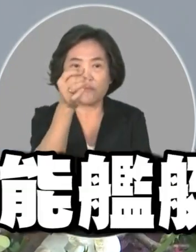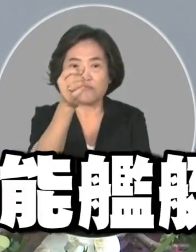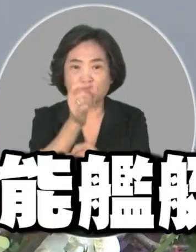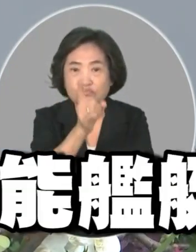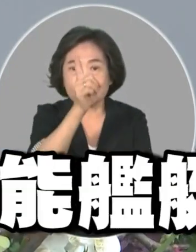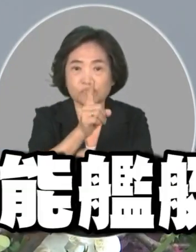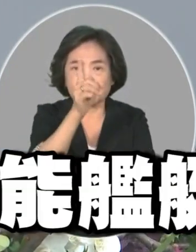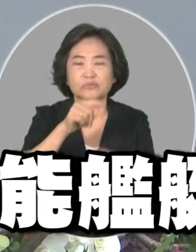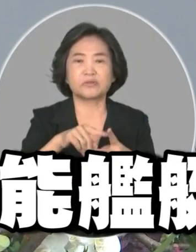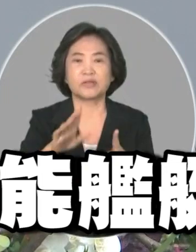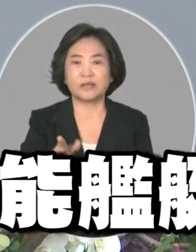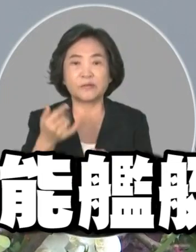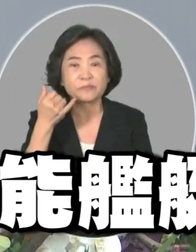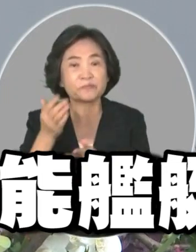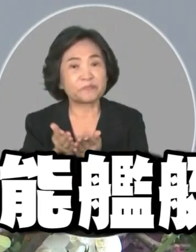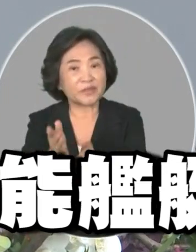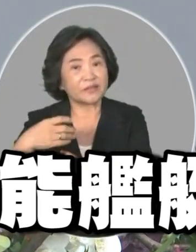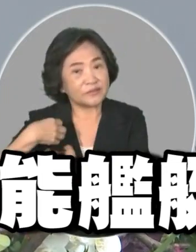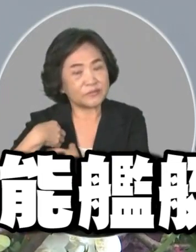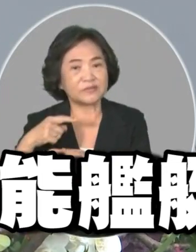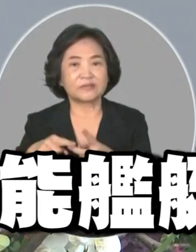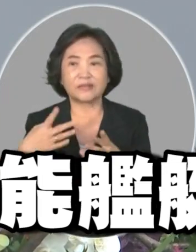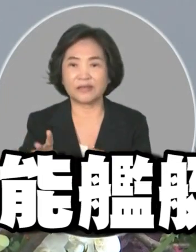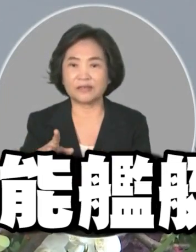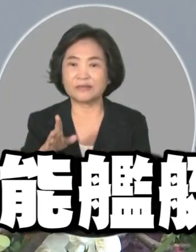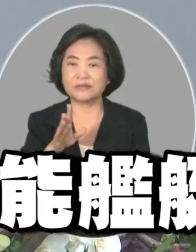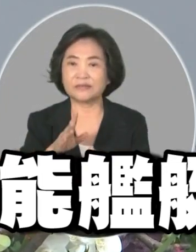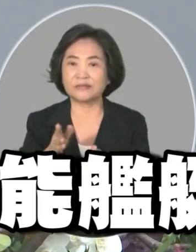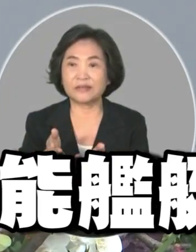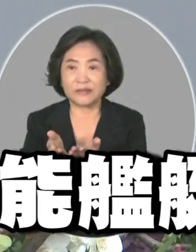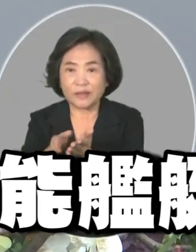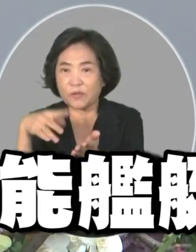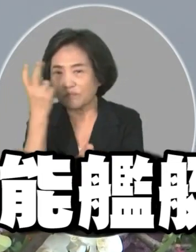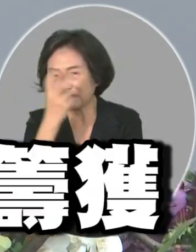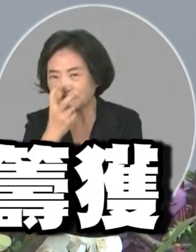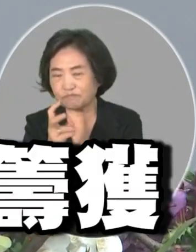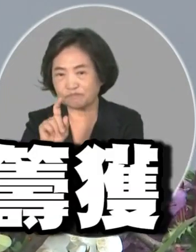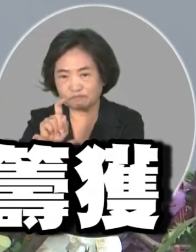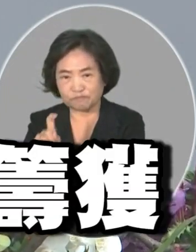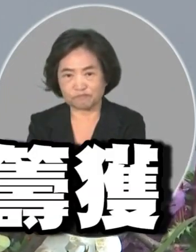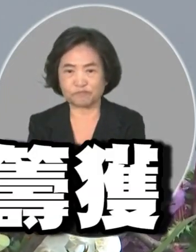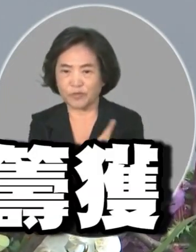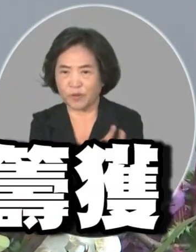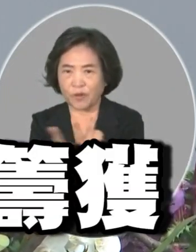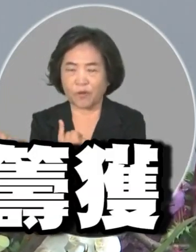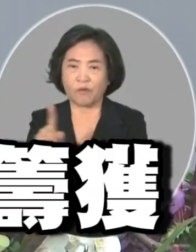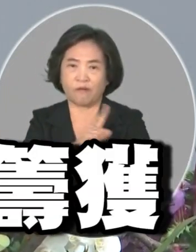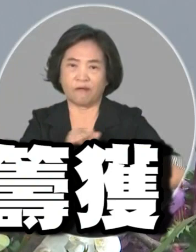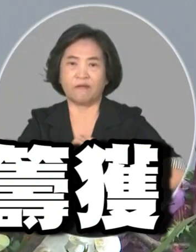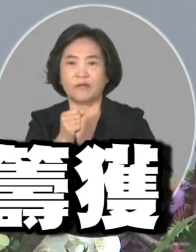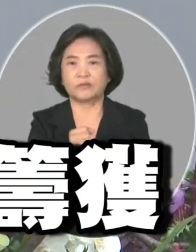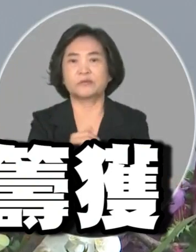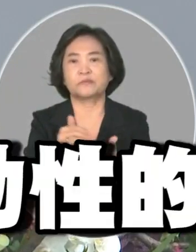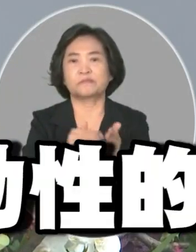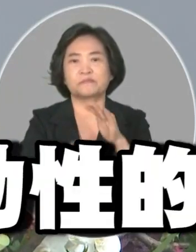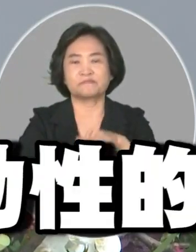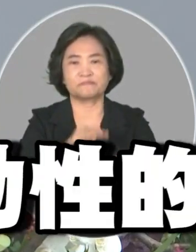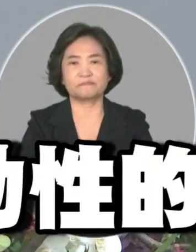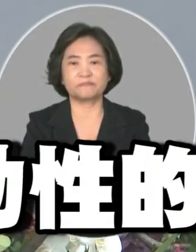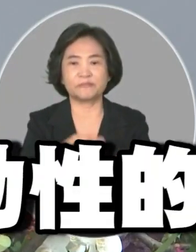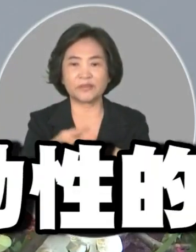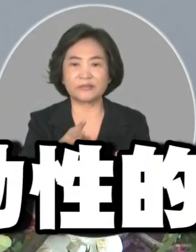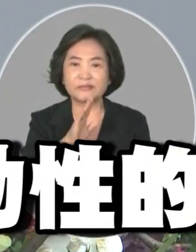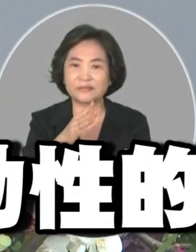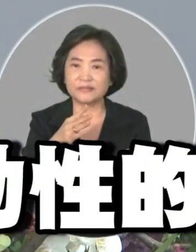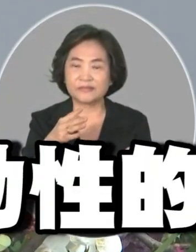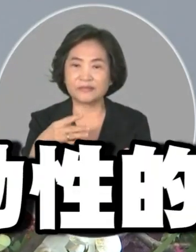以及海军海巡的高效能舰艇，此外我们也积极的筹获各类小